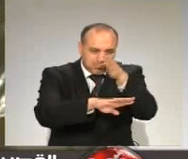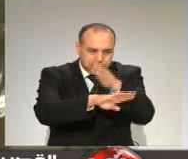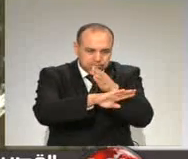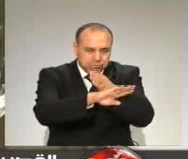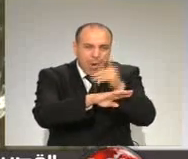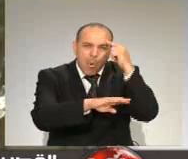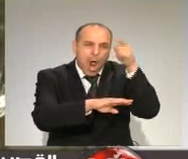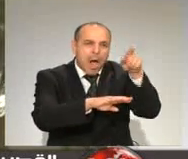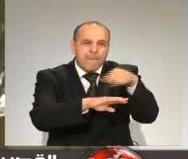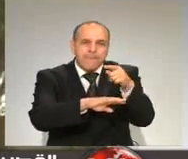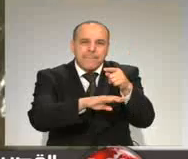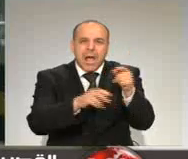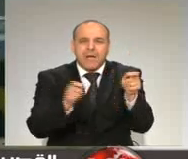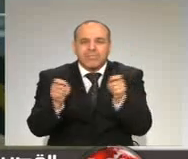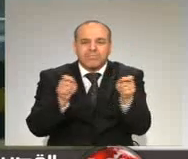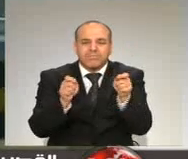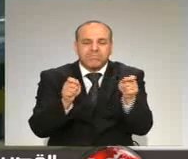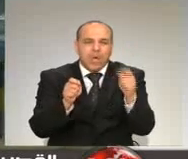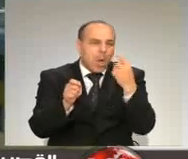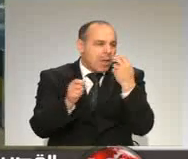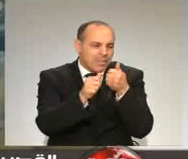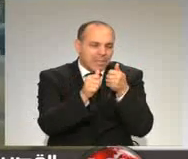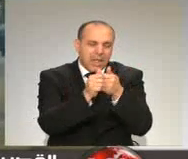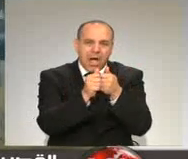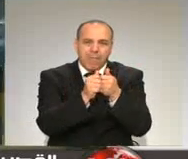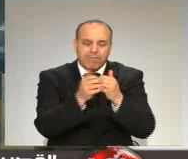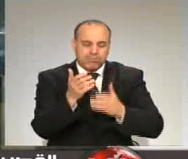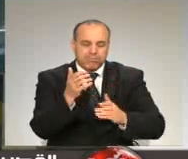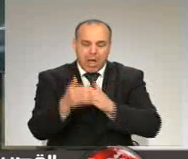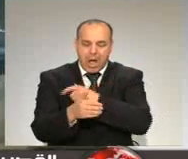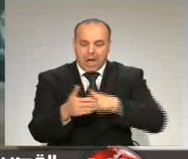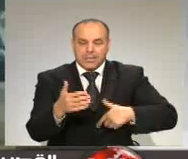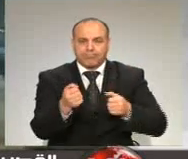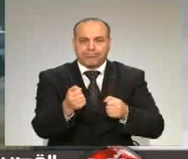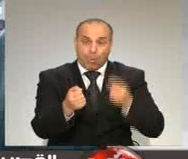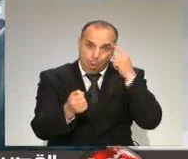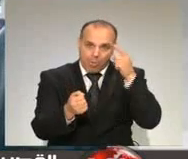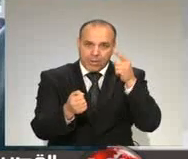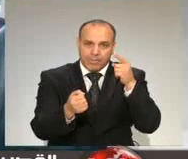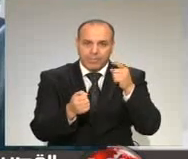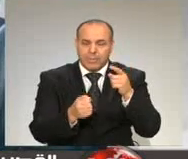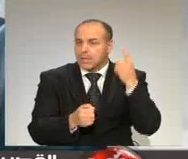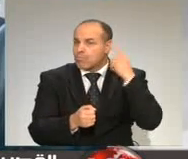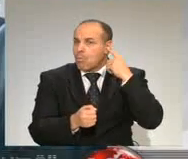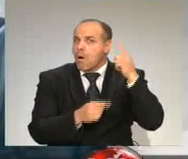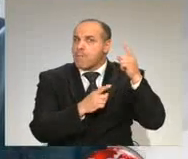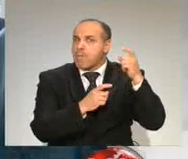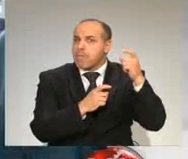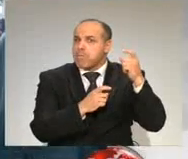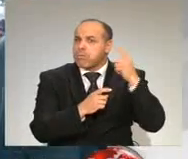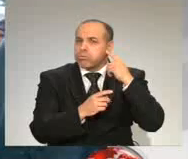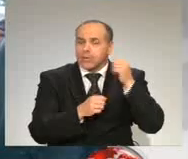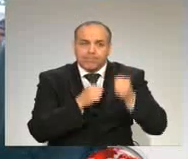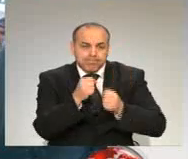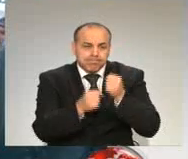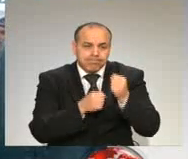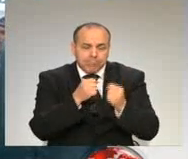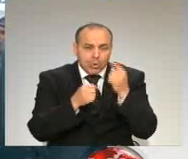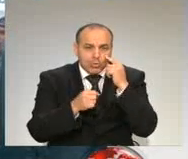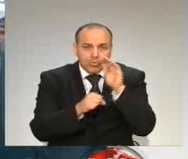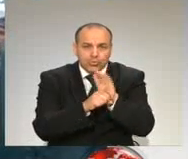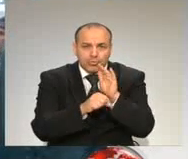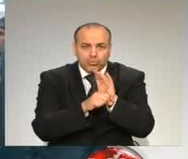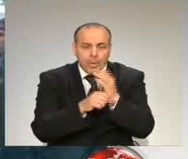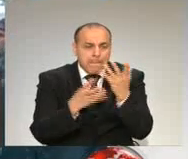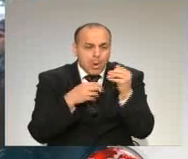بولعابة لدورية أمنية تابعة لقوات الحرس الوطنية. نسمع في الكرتوش متواصل، لحقنا على العين مكان تجري